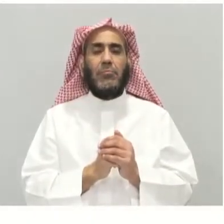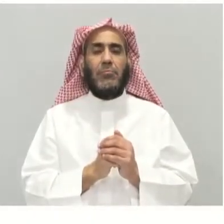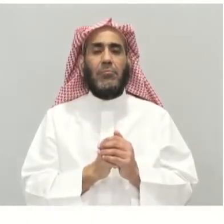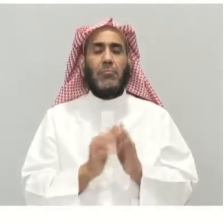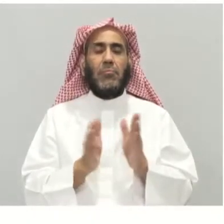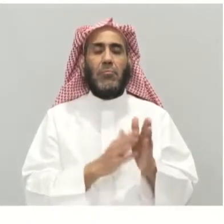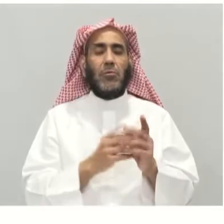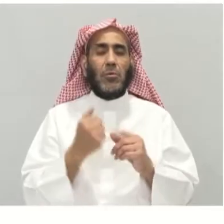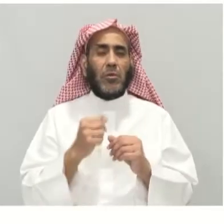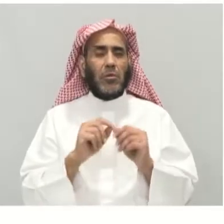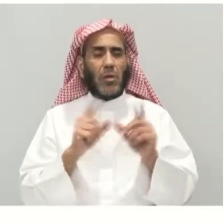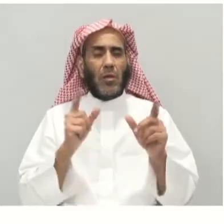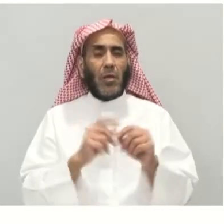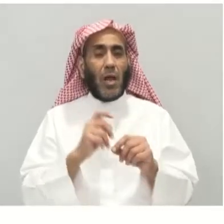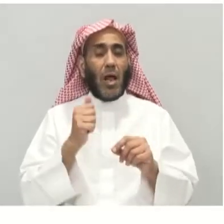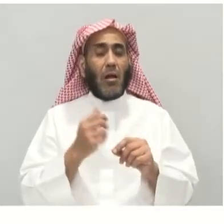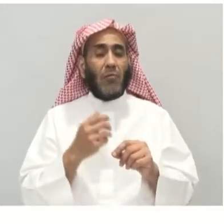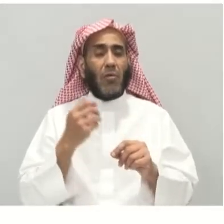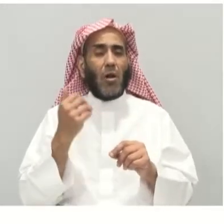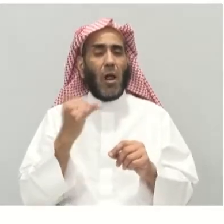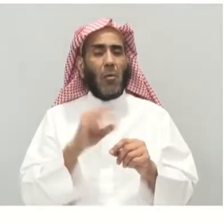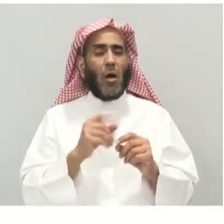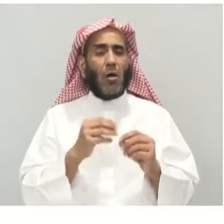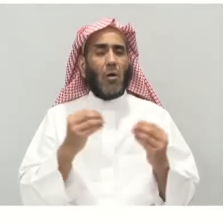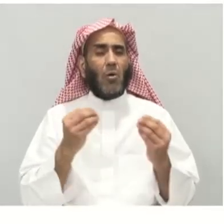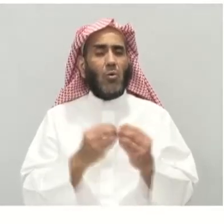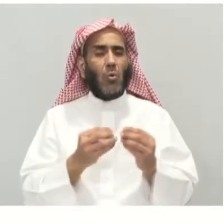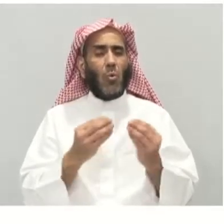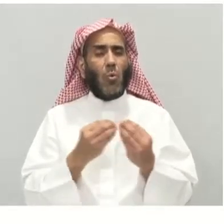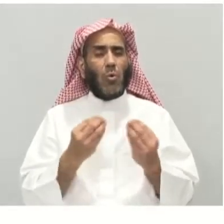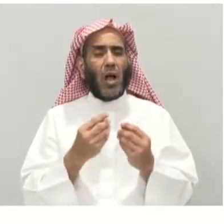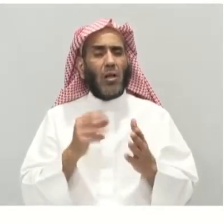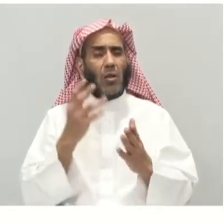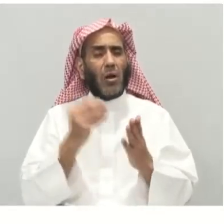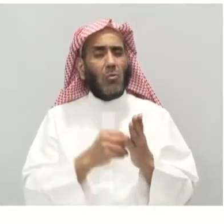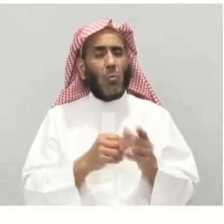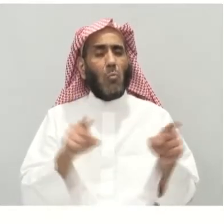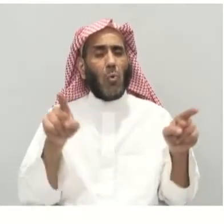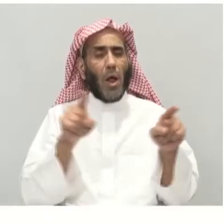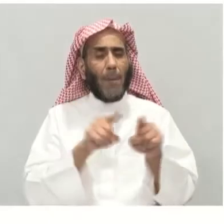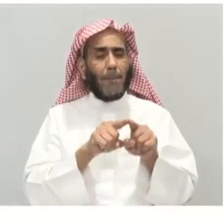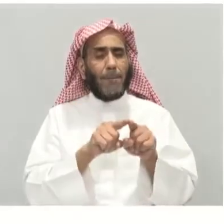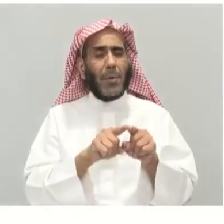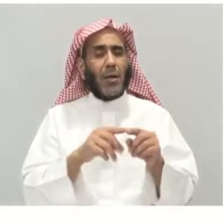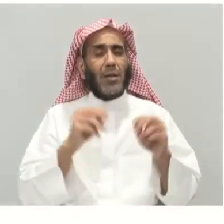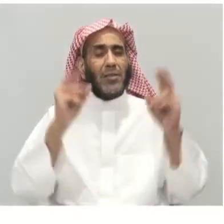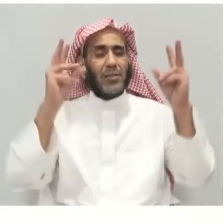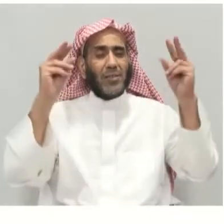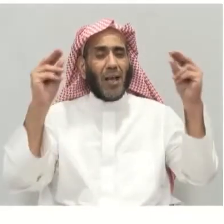عظم ما سبق اتضح ان الحرف العربي ان اكثر العناصر الملازمه الاكثر العناصر ملائمه لزخرفه